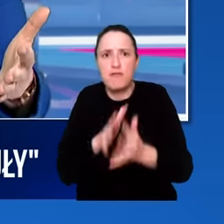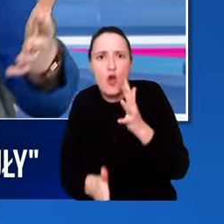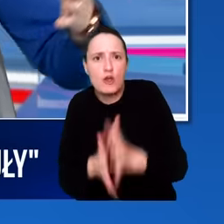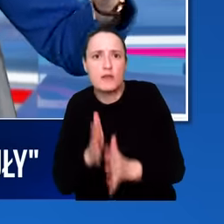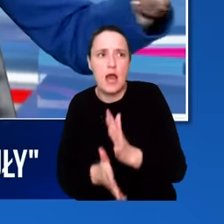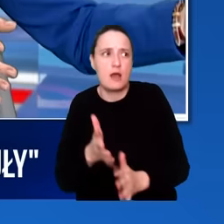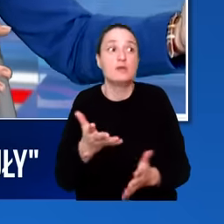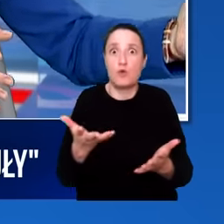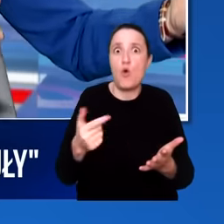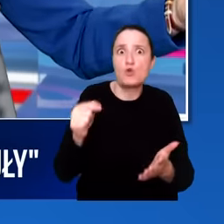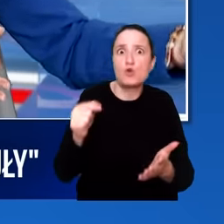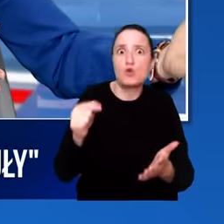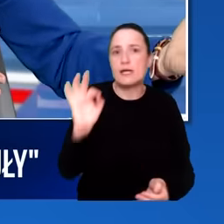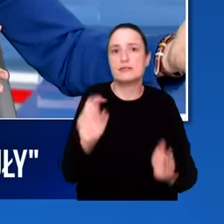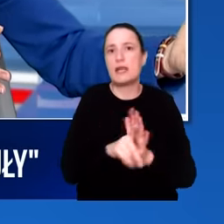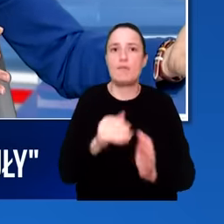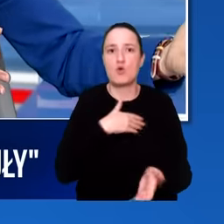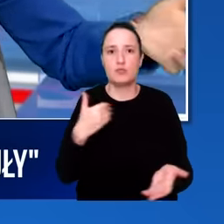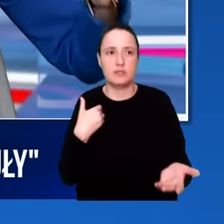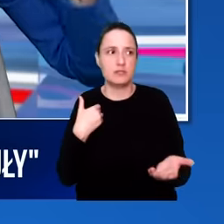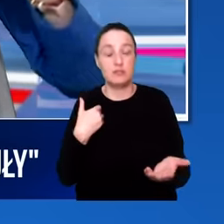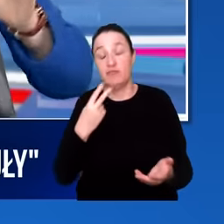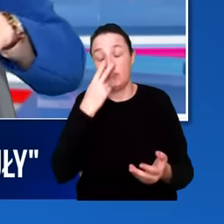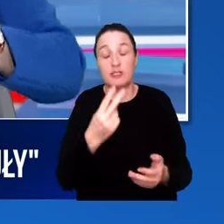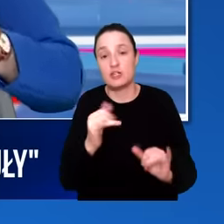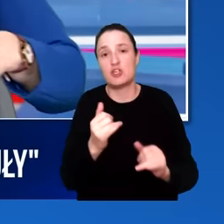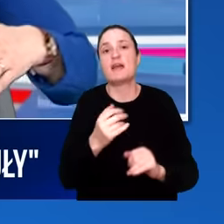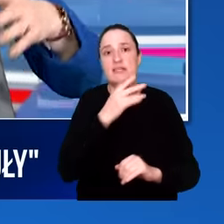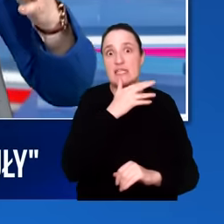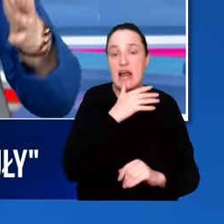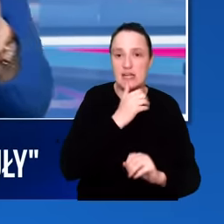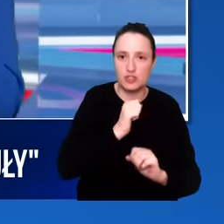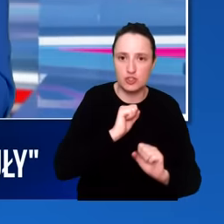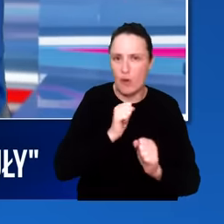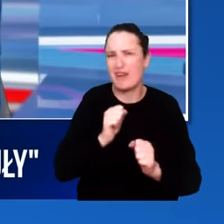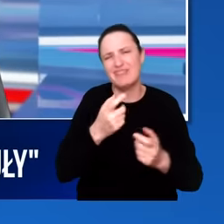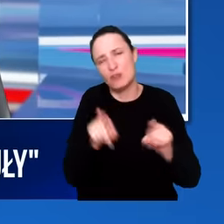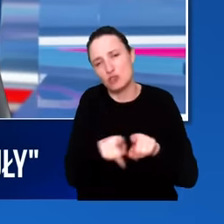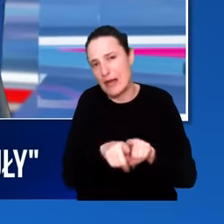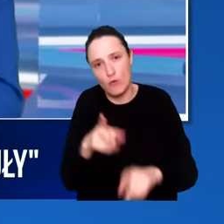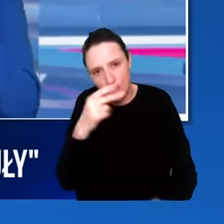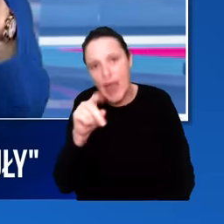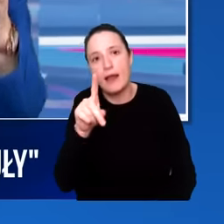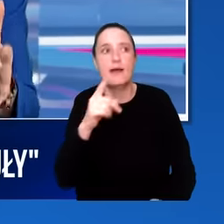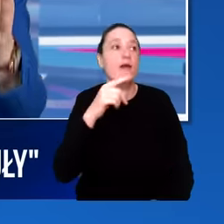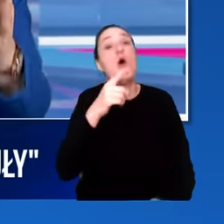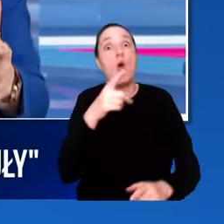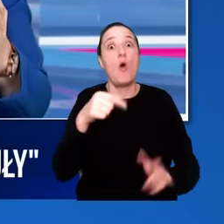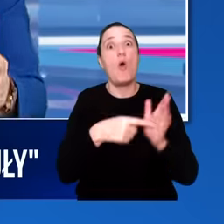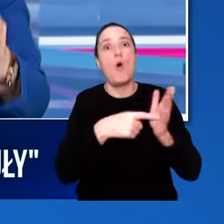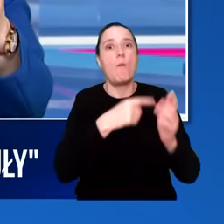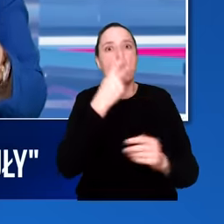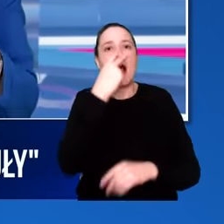to jest nasza szansa, widzimy jak to działało w Izraelu, choć to nie jest w ogóle to samo. No więc dlaczego to, co